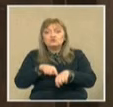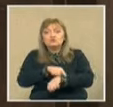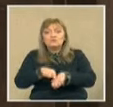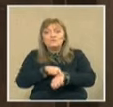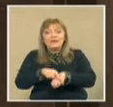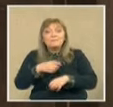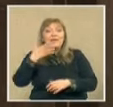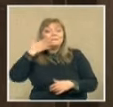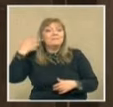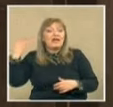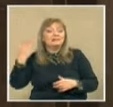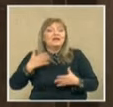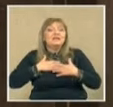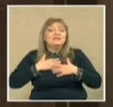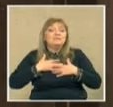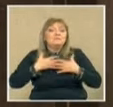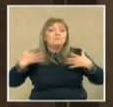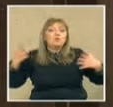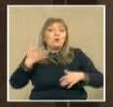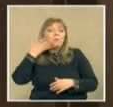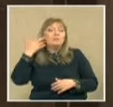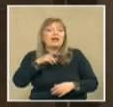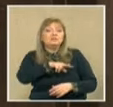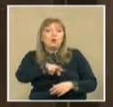млад. Има много млади колеги, което е прекрасно.